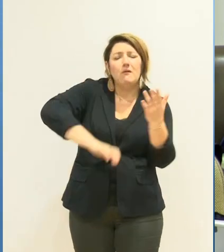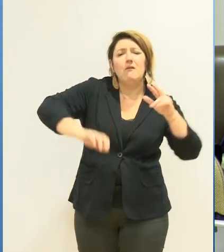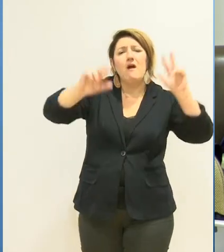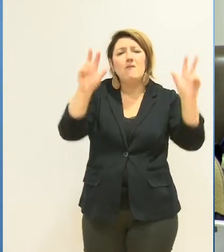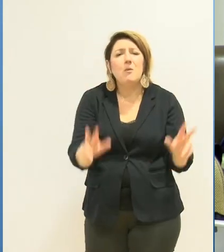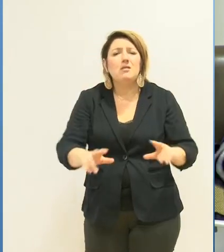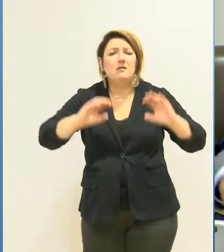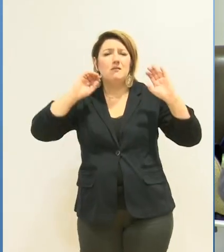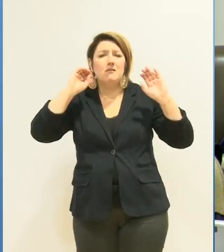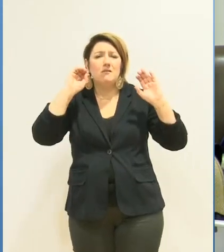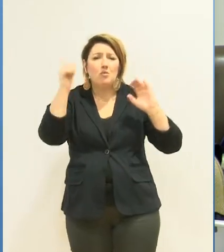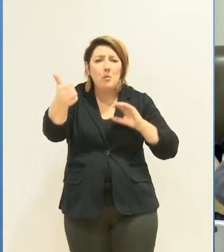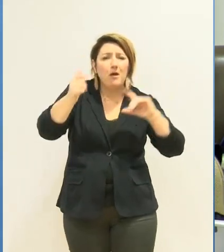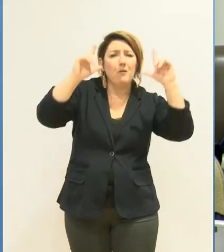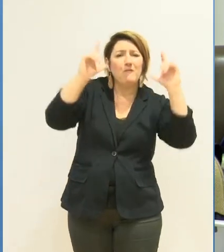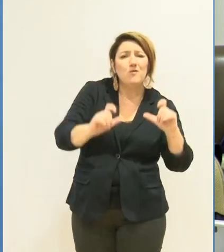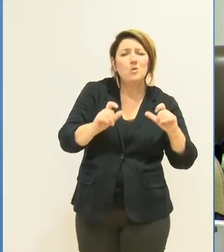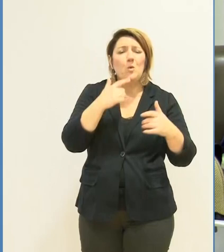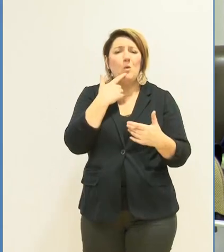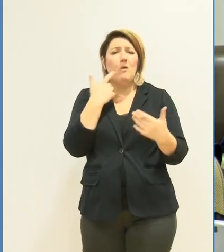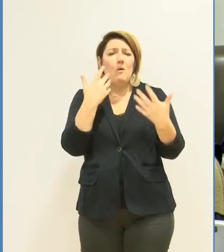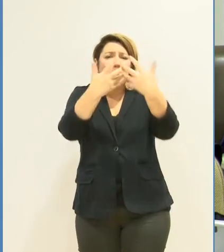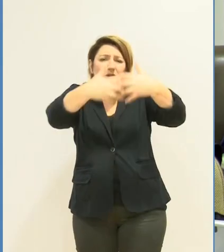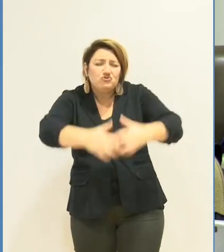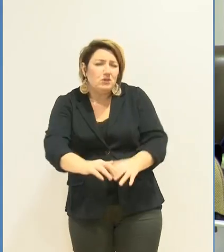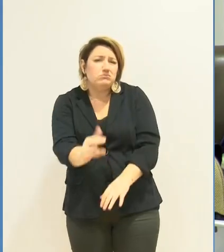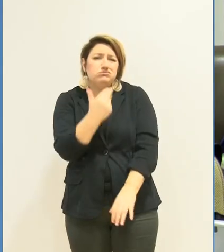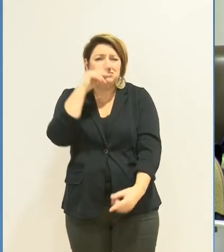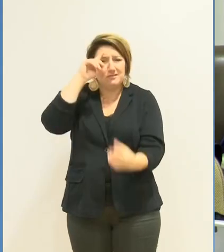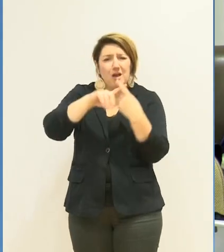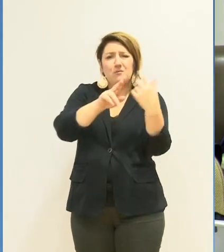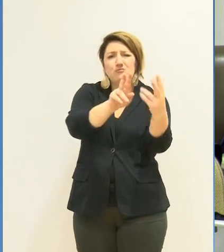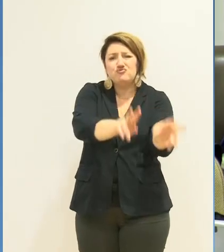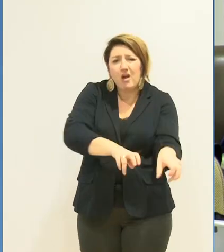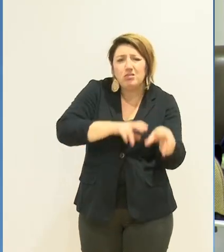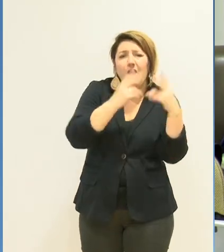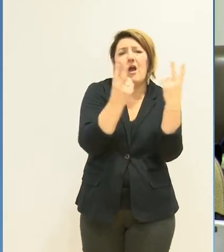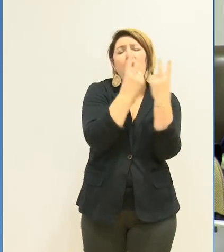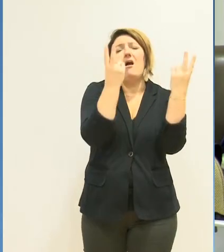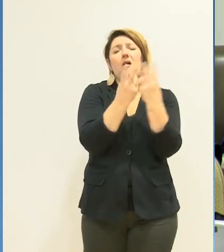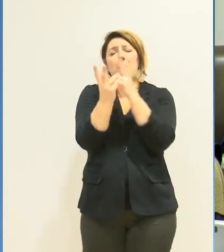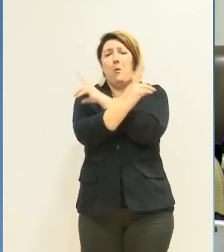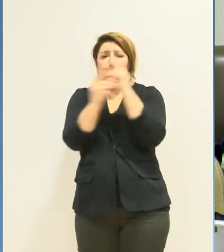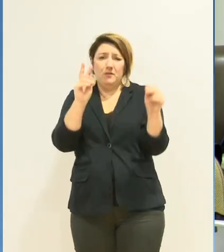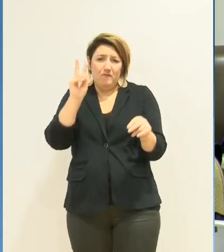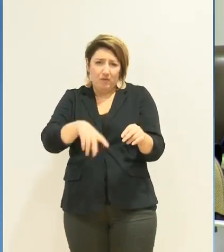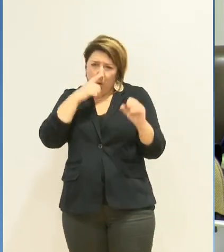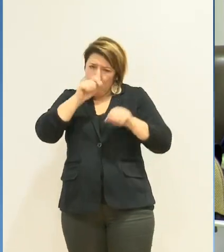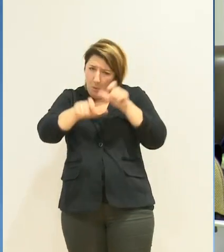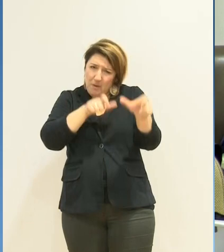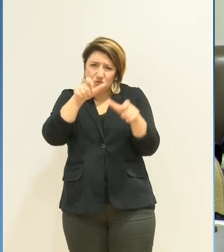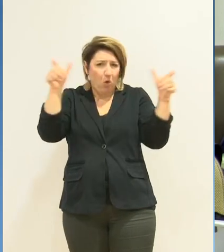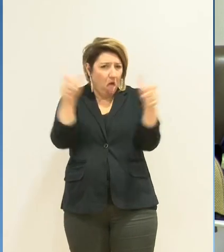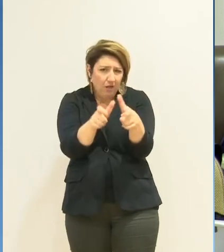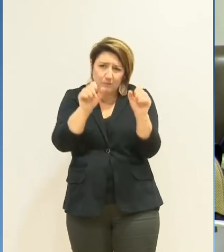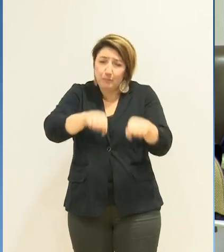photo les machines ultra perfectionnés pour les jardins pour la propreté doit permettre d'aller dans ce sens moi je suis d'une époque que certains d'entre vous